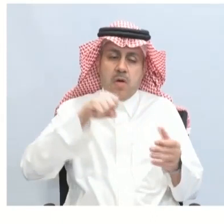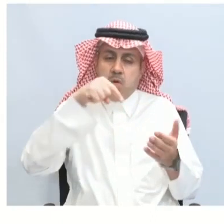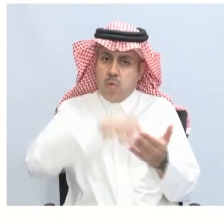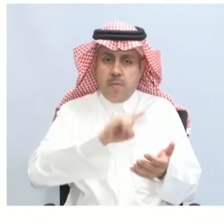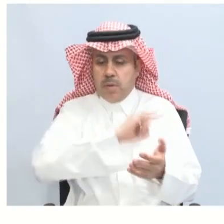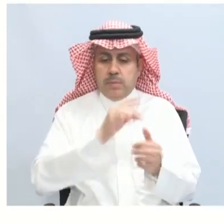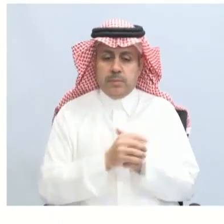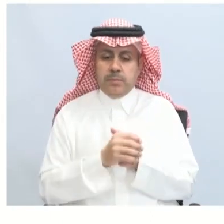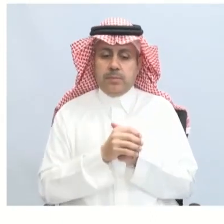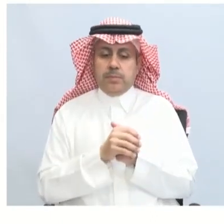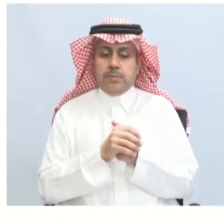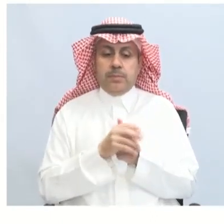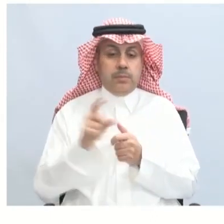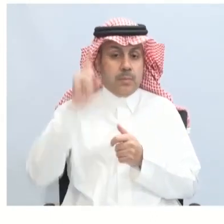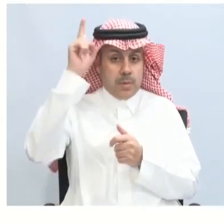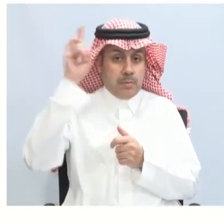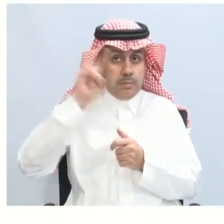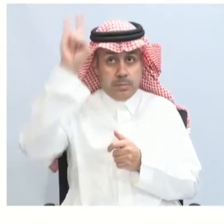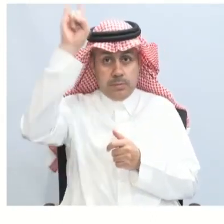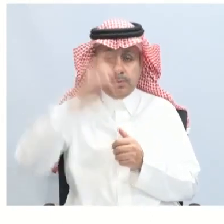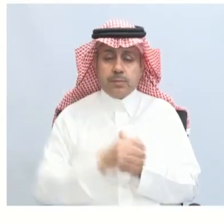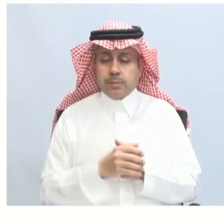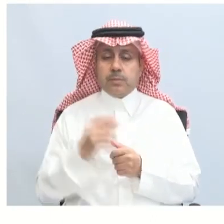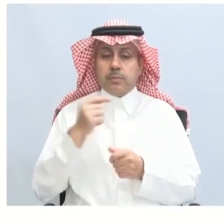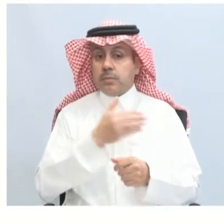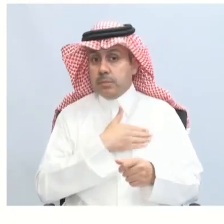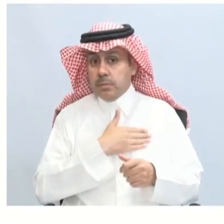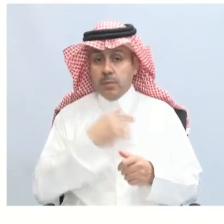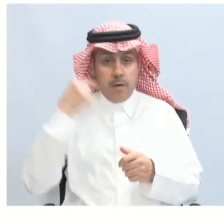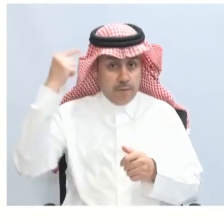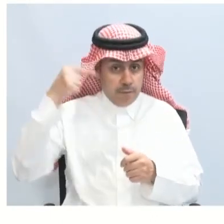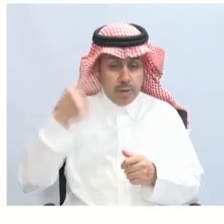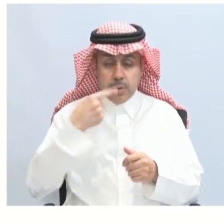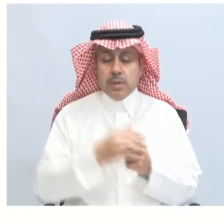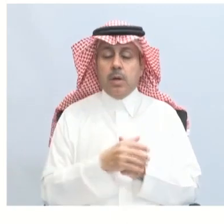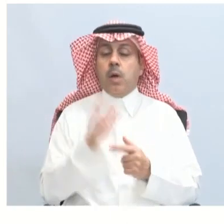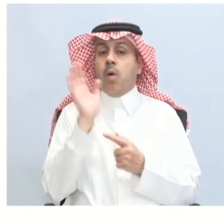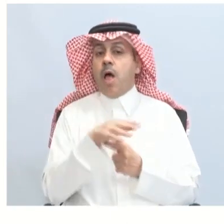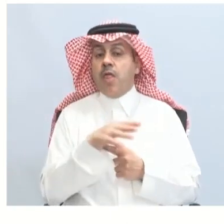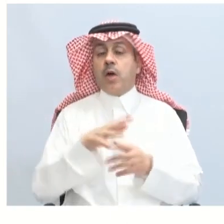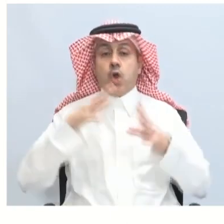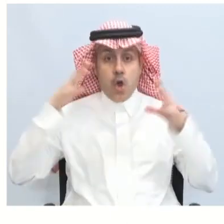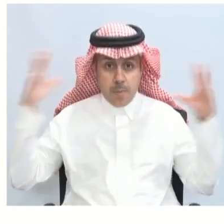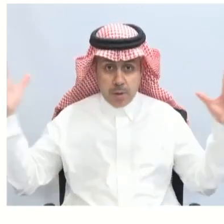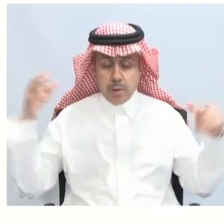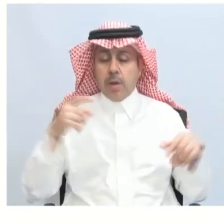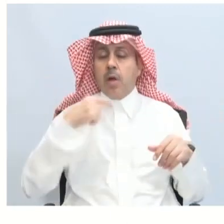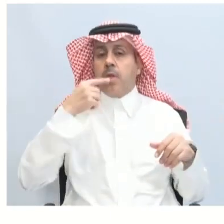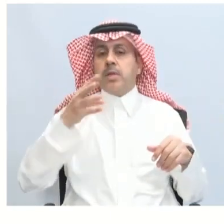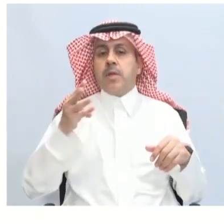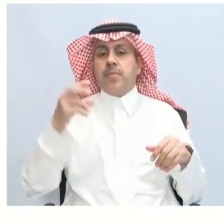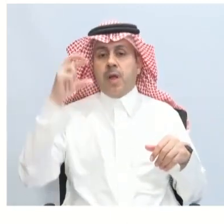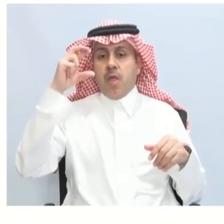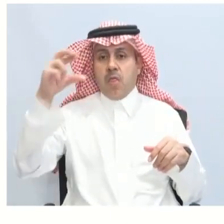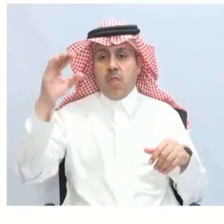الله اكبر اي ان ذكر الله تعالى بالفكر والقلب واللسان له اثر كبير ج جدا في ان يمنع